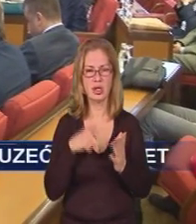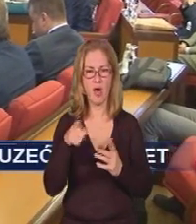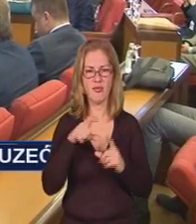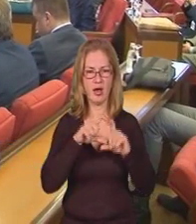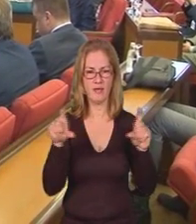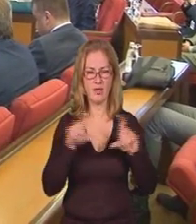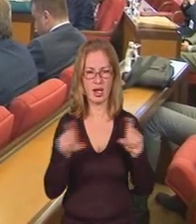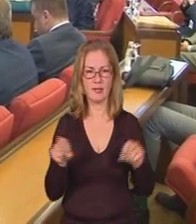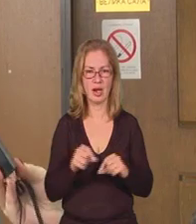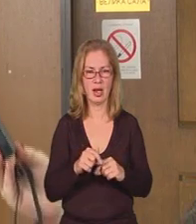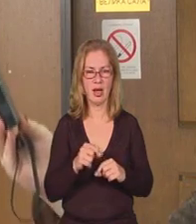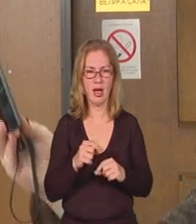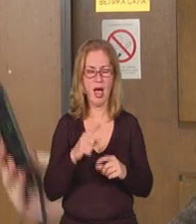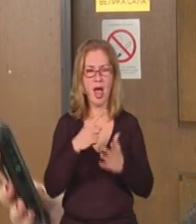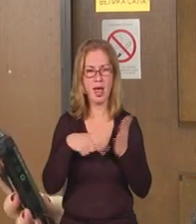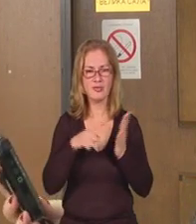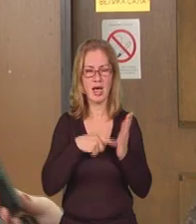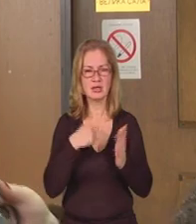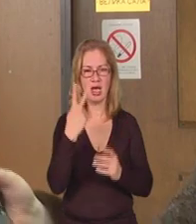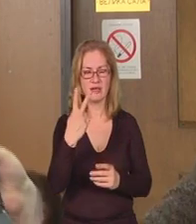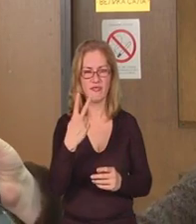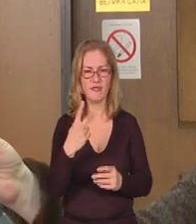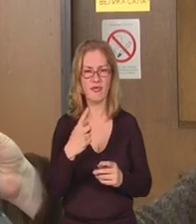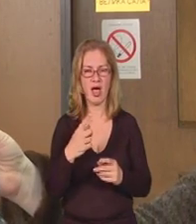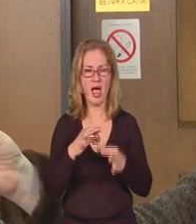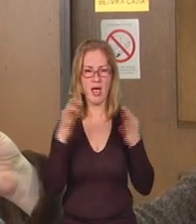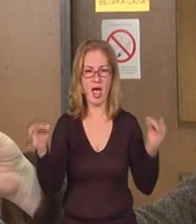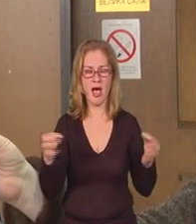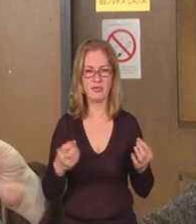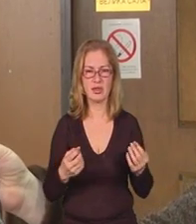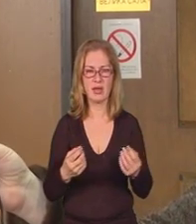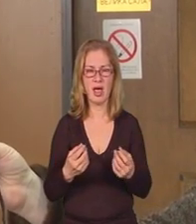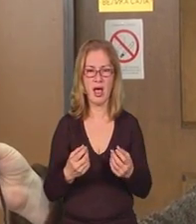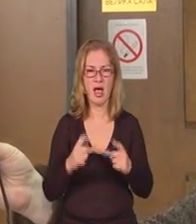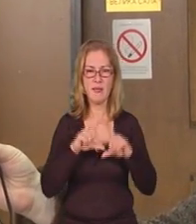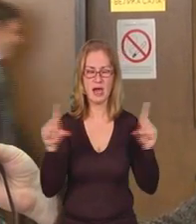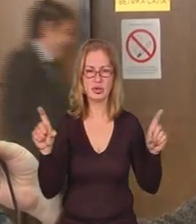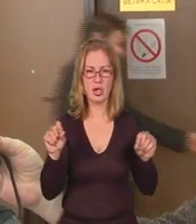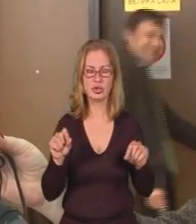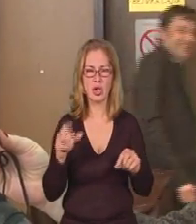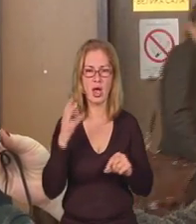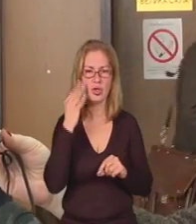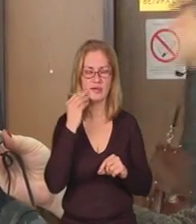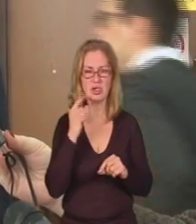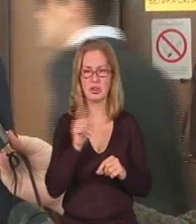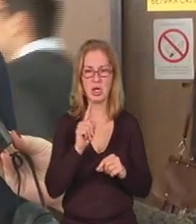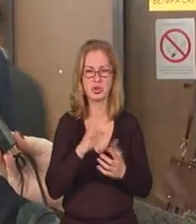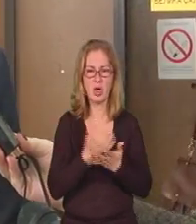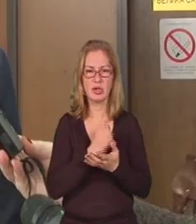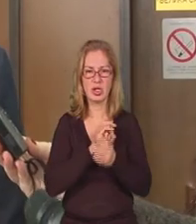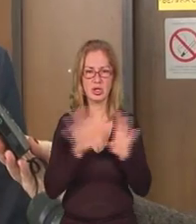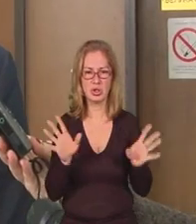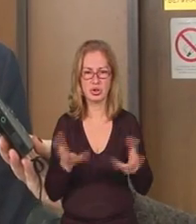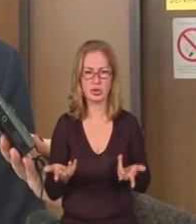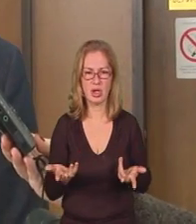ali ističe da se dugo čeka. Likvidacijom dva javna preduzeća, poslovni prostor iz Ig, građani Novog Sada suštinski neće ništa